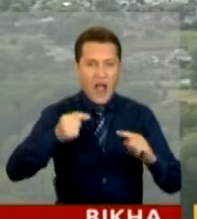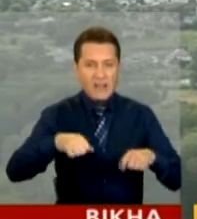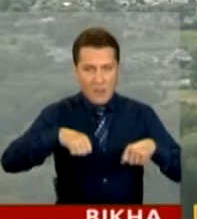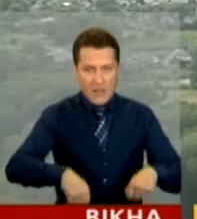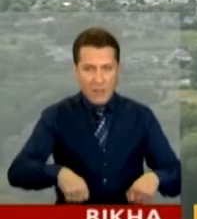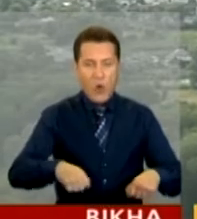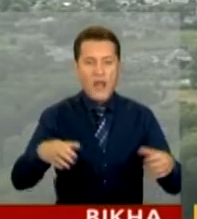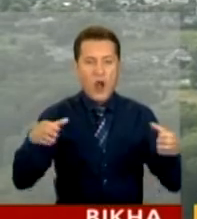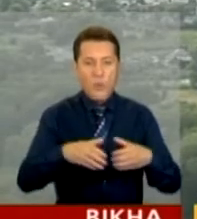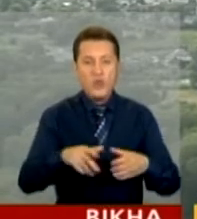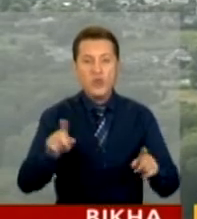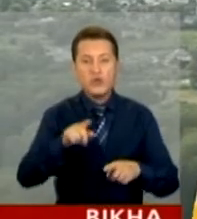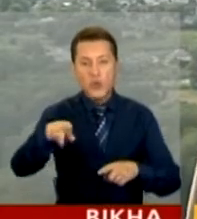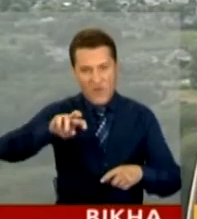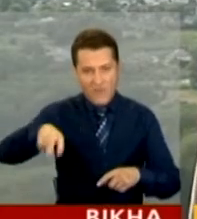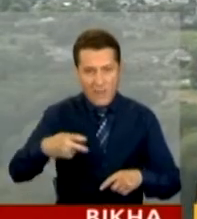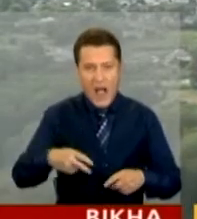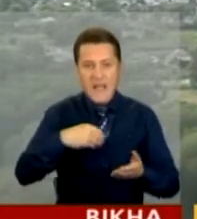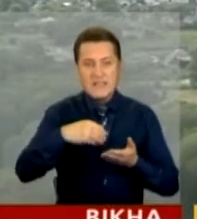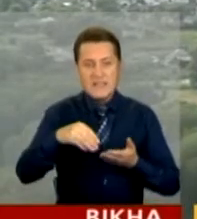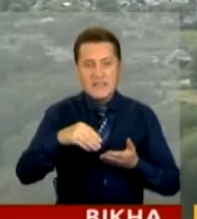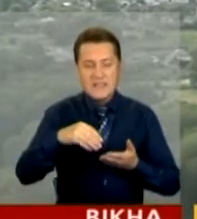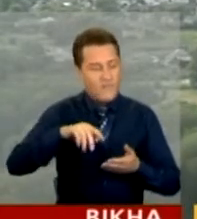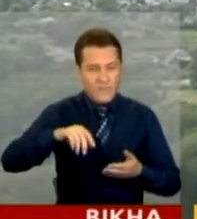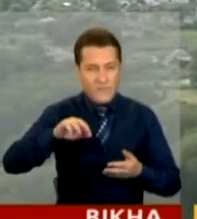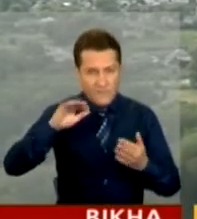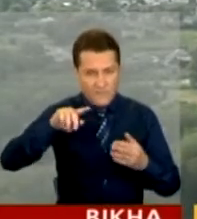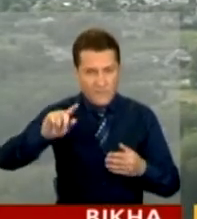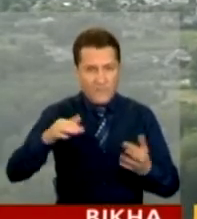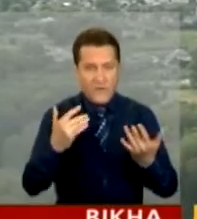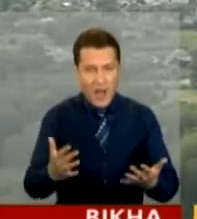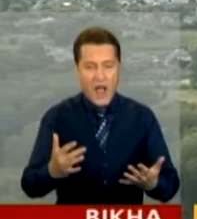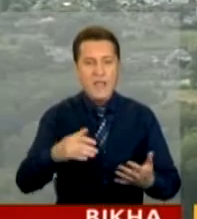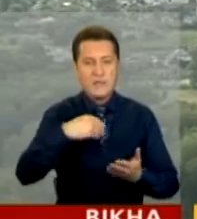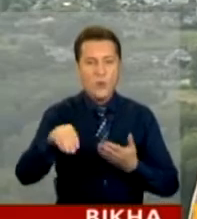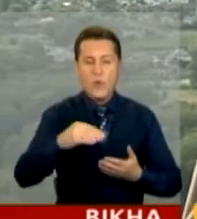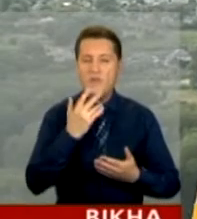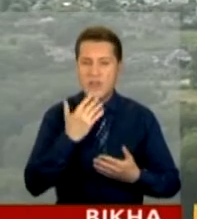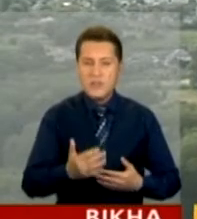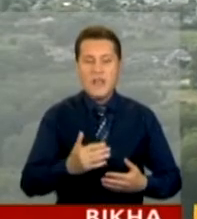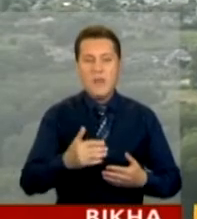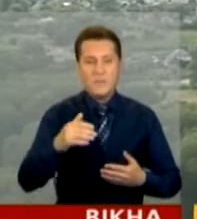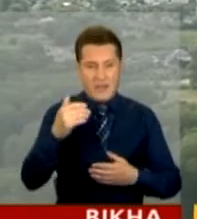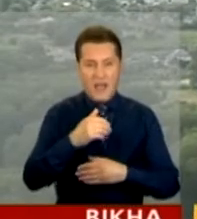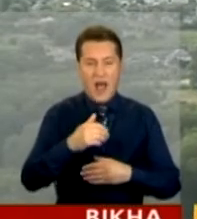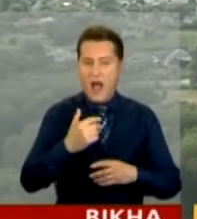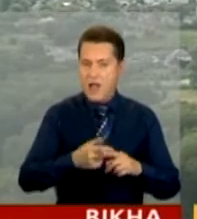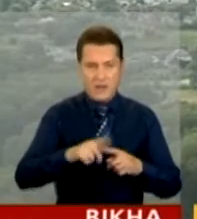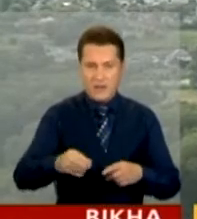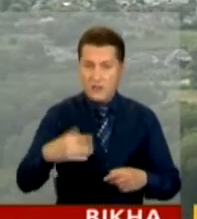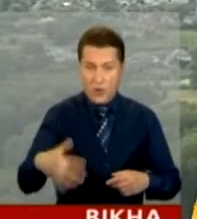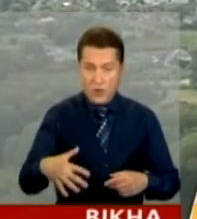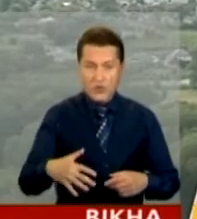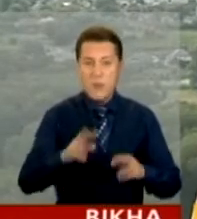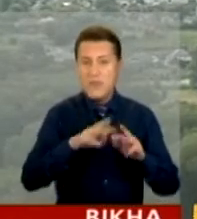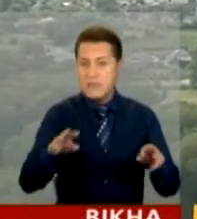що той вимагає закуповувати іноземні бронежилети замість українських. Іноземні набагато дорожчі, і на це просто немає грошей в